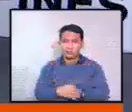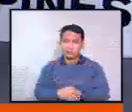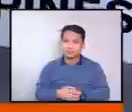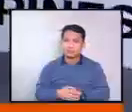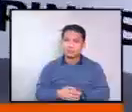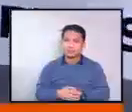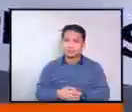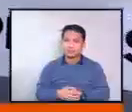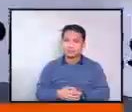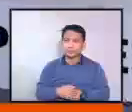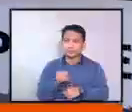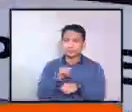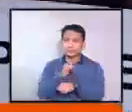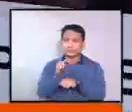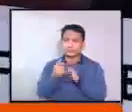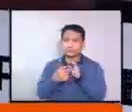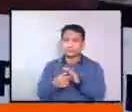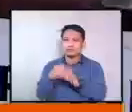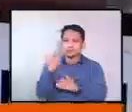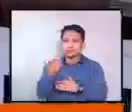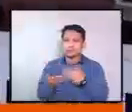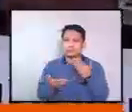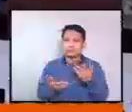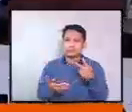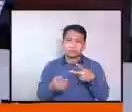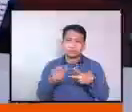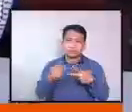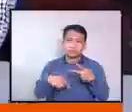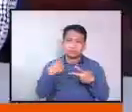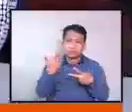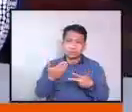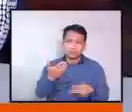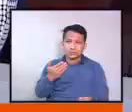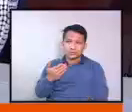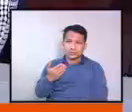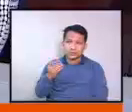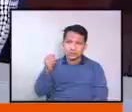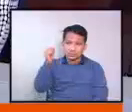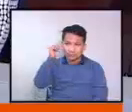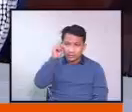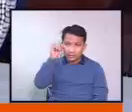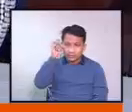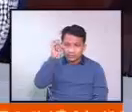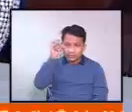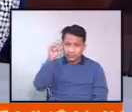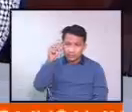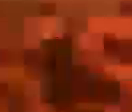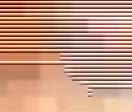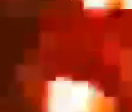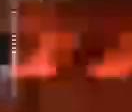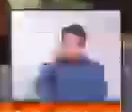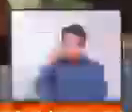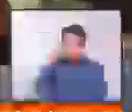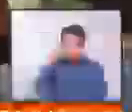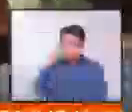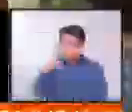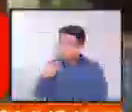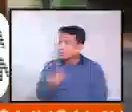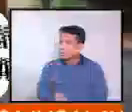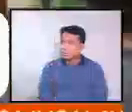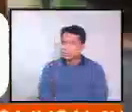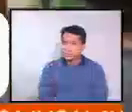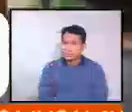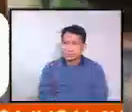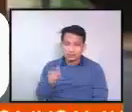Nagluluksa ngayon ang industriya ng showbiz sa pagpanaw ng dalawang batikang aktor na sina Amalia Fuentes at Tony Mabesa. Bukas na ililibing ang mga labi